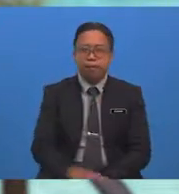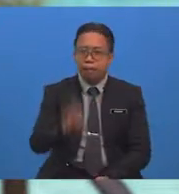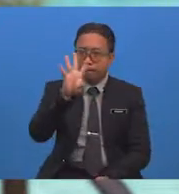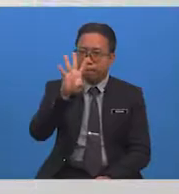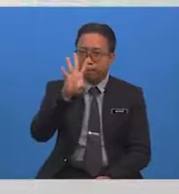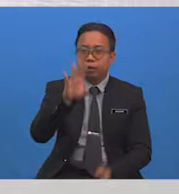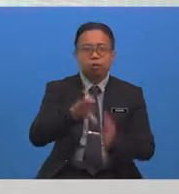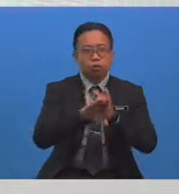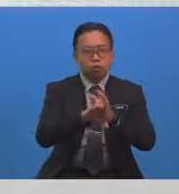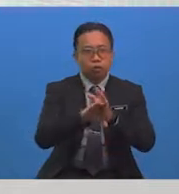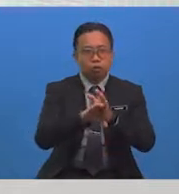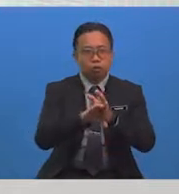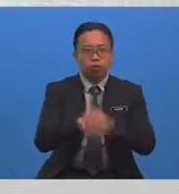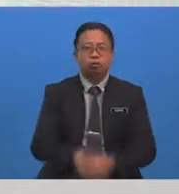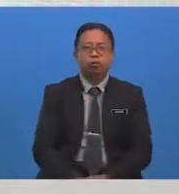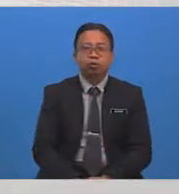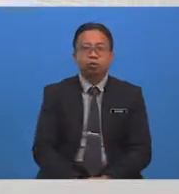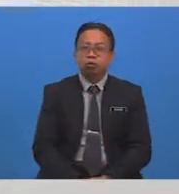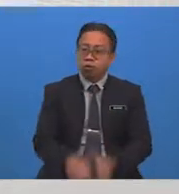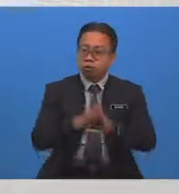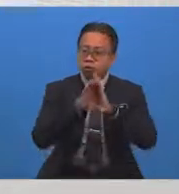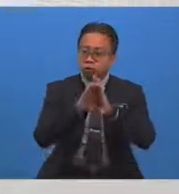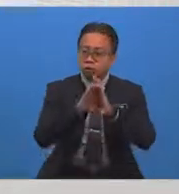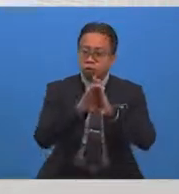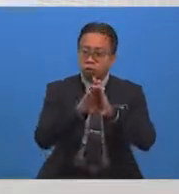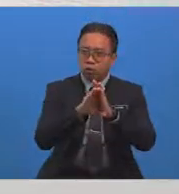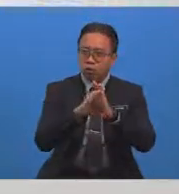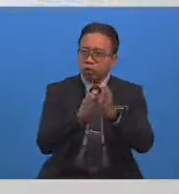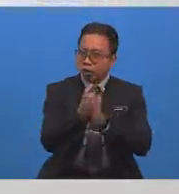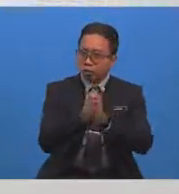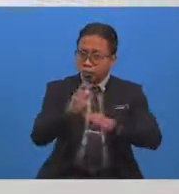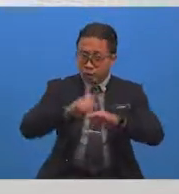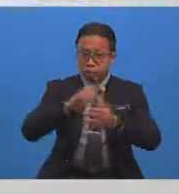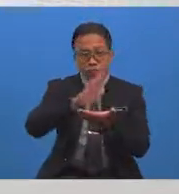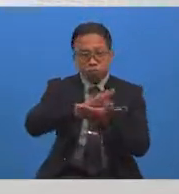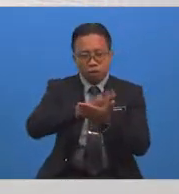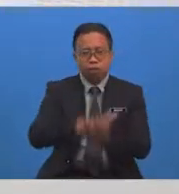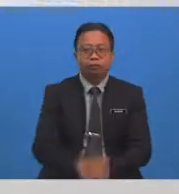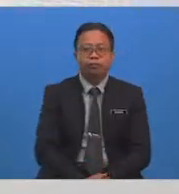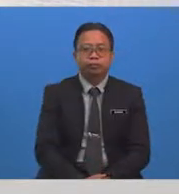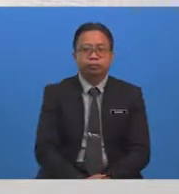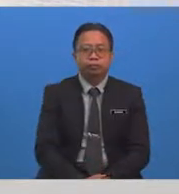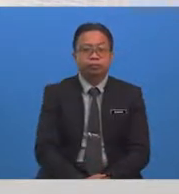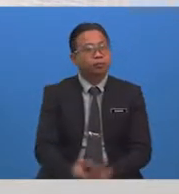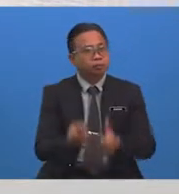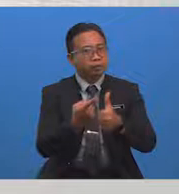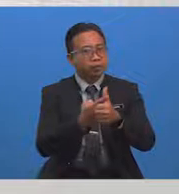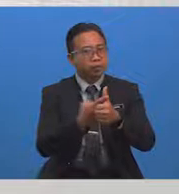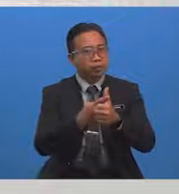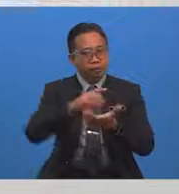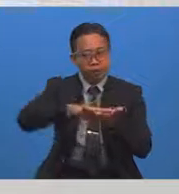contoh contoh-contoh perlakuan rajin di sekolah seperti berikut pertama